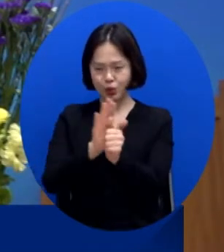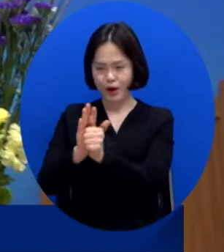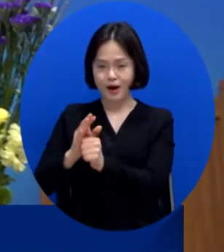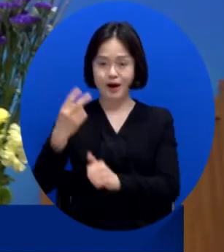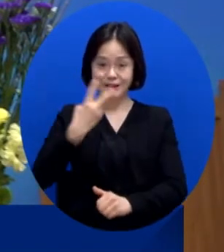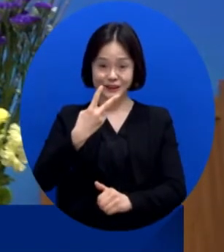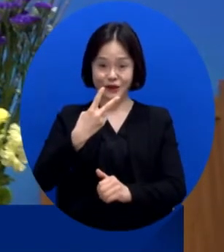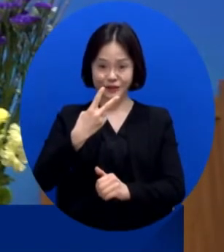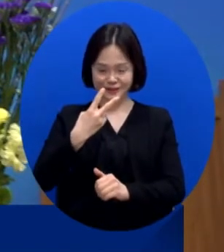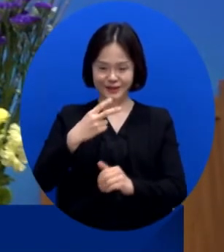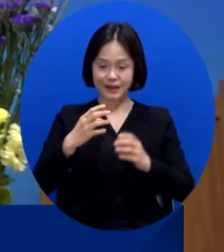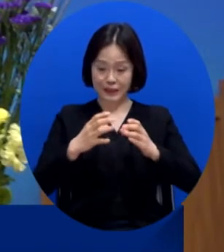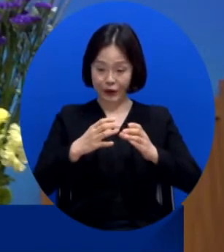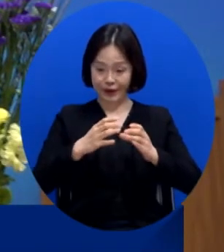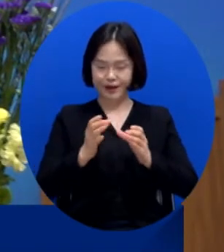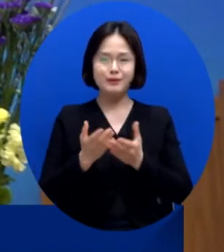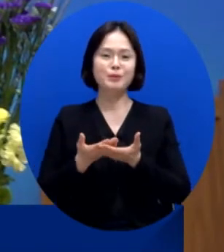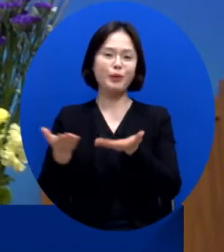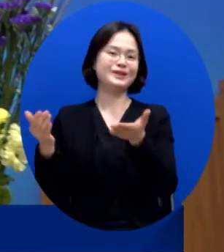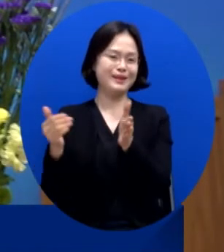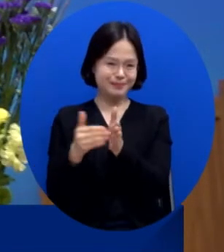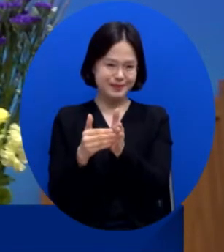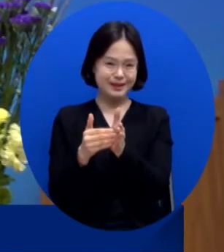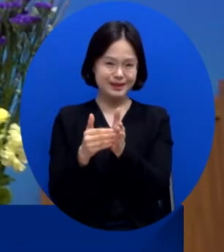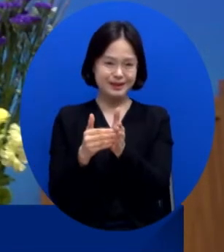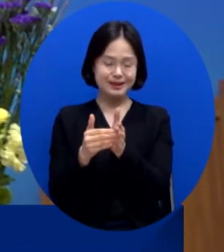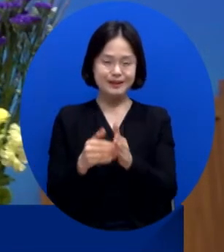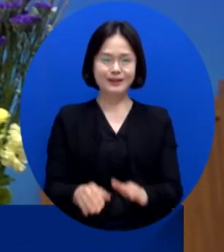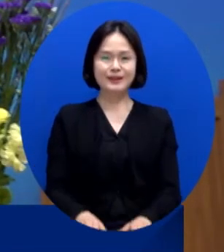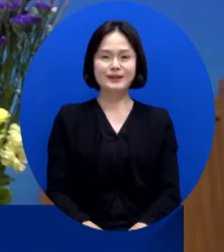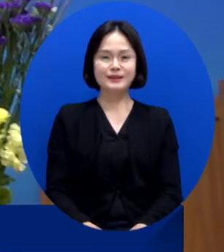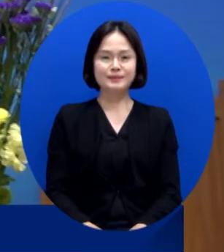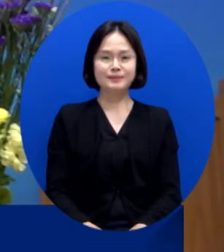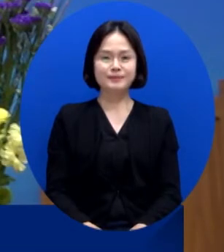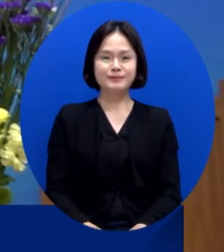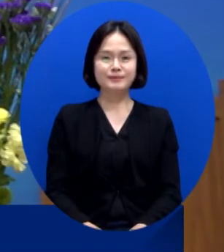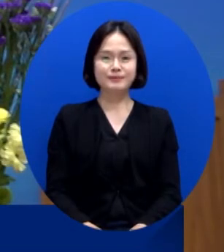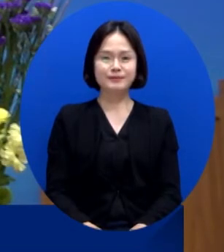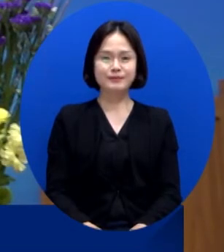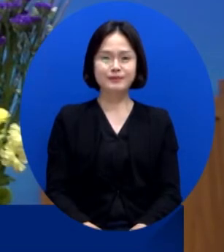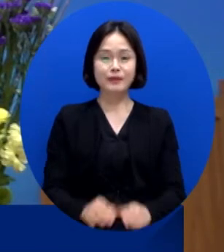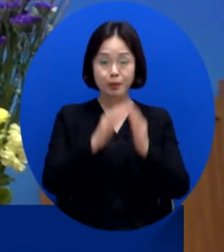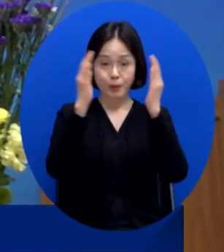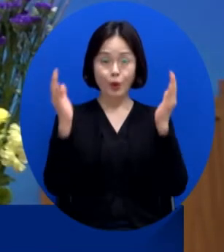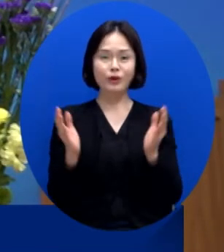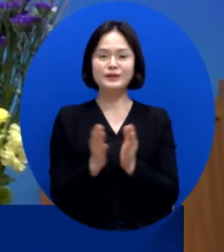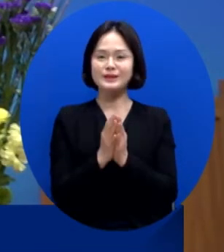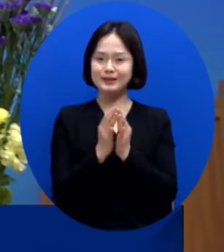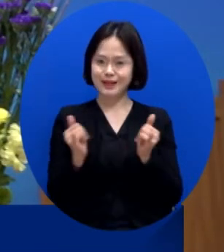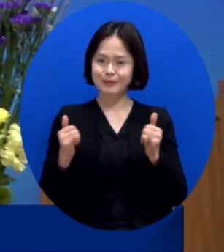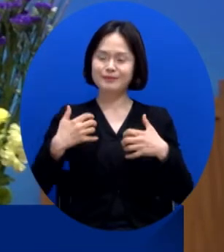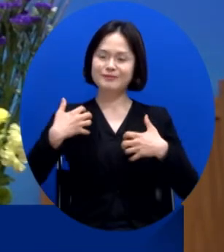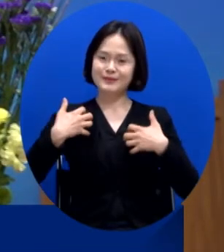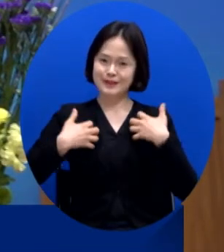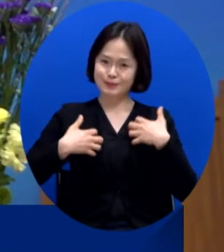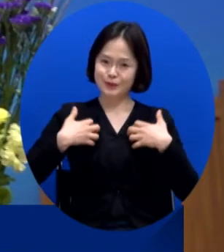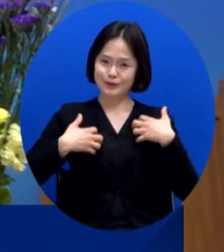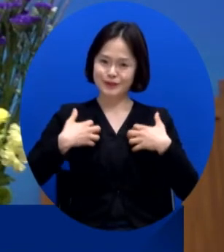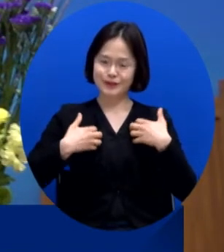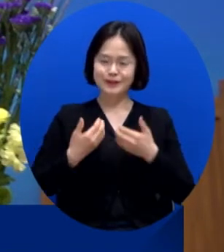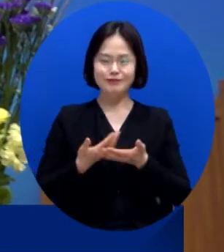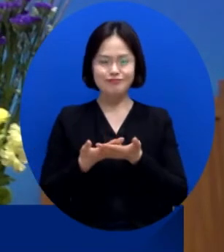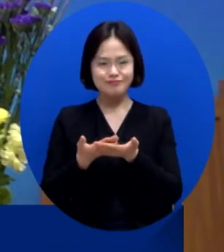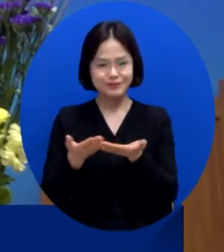했습니다 기관의 개인 성품 만이 아니라 모든 사람들에게 기쁨을 전해주고 또